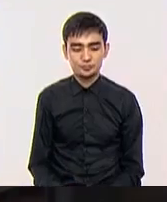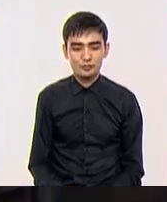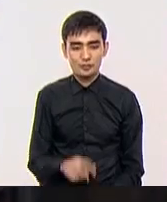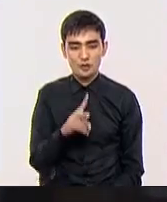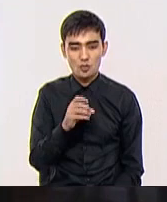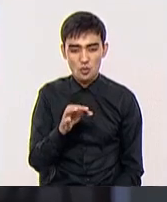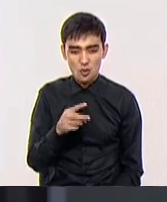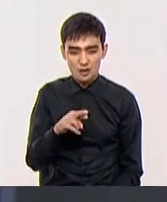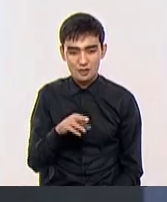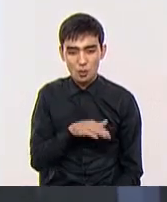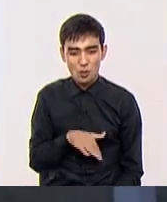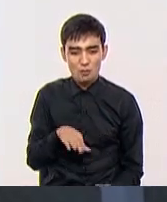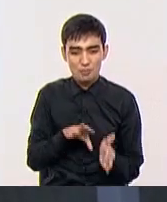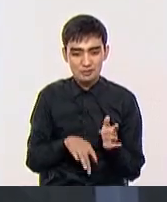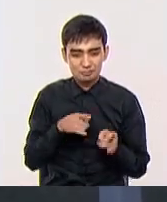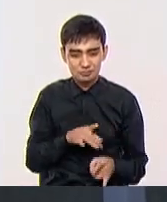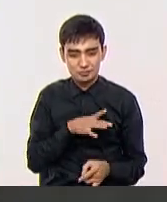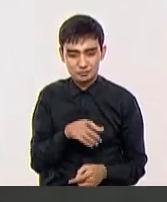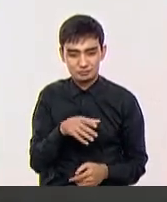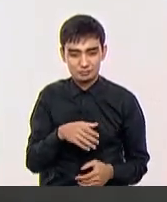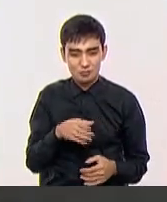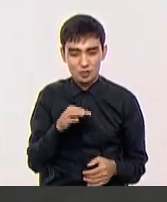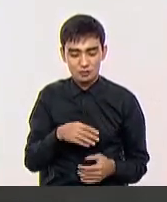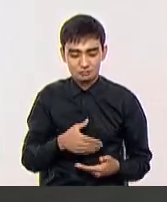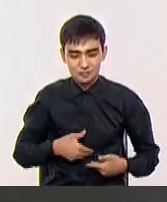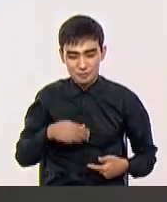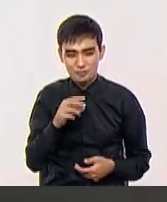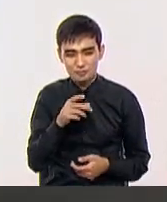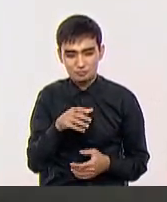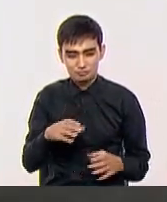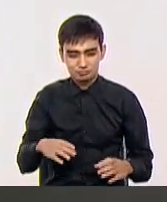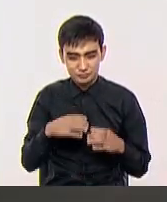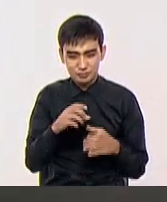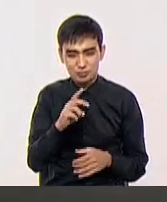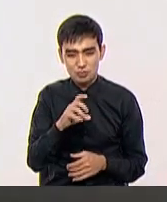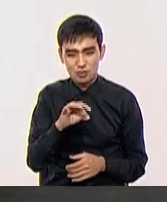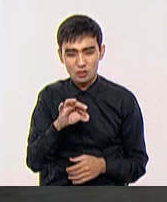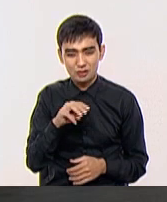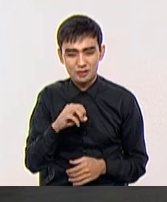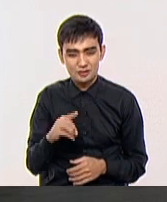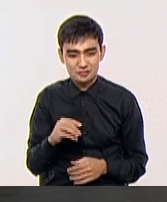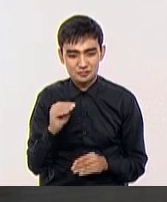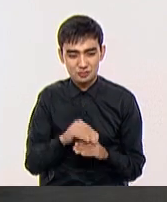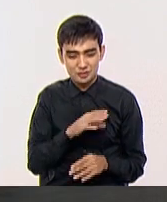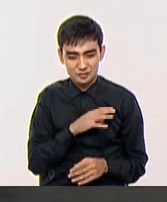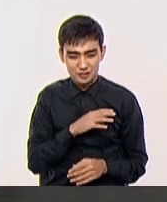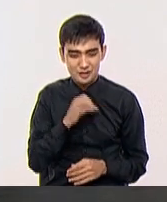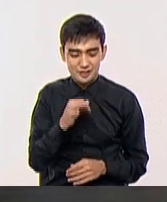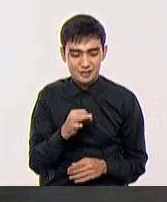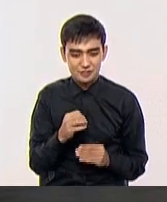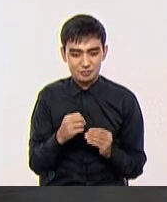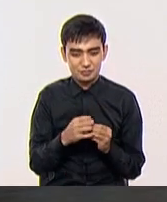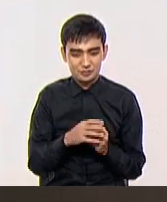Коля Шанкаренко родился без ноги. Он носит протез от бедра. Мальчику 14 лет, он быстро растет. На последнем юношеском чемпионате Казахстана